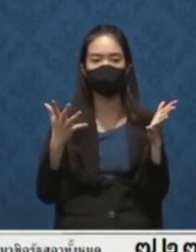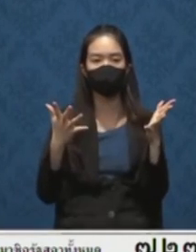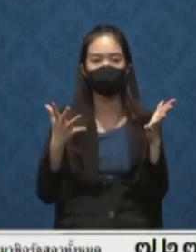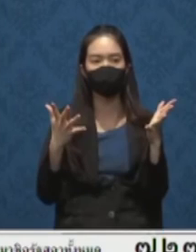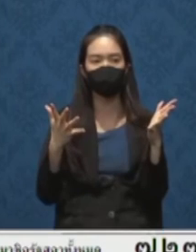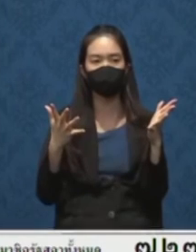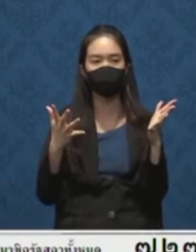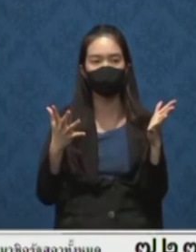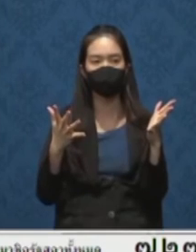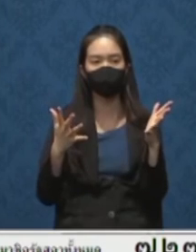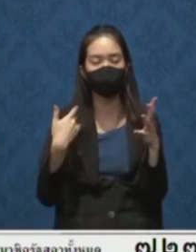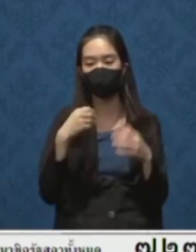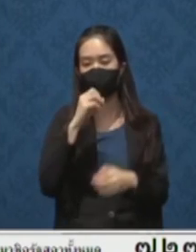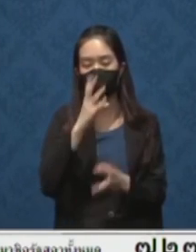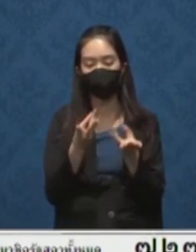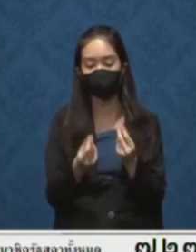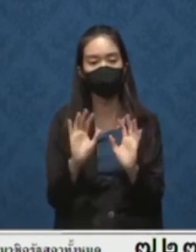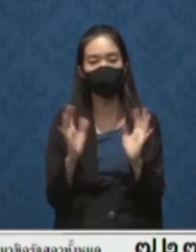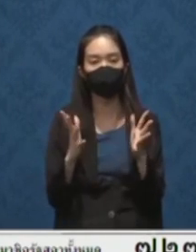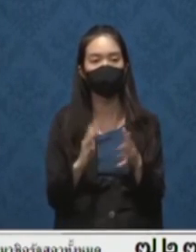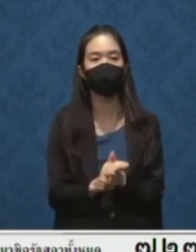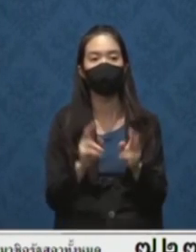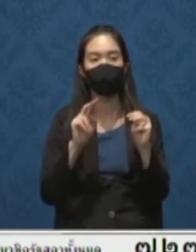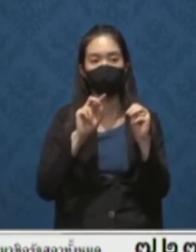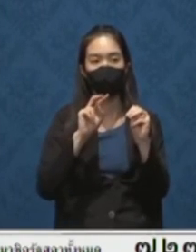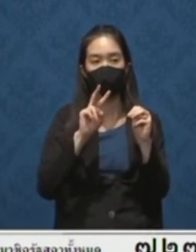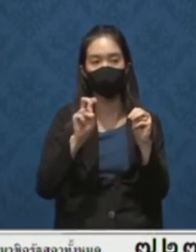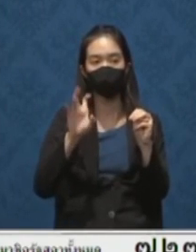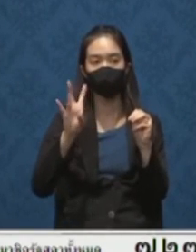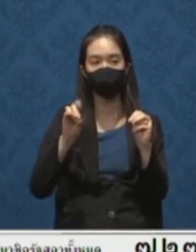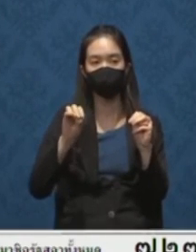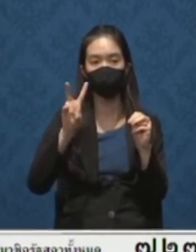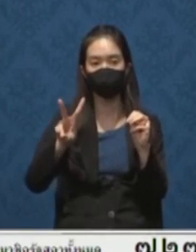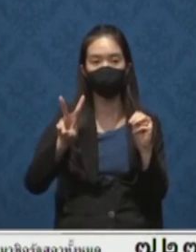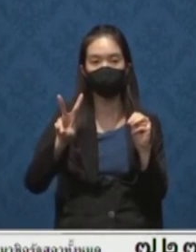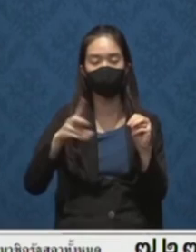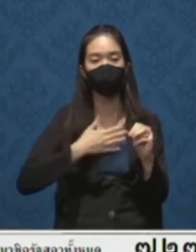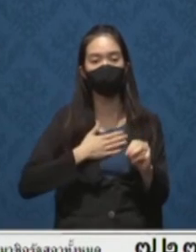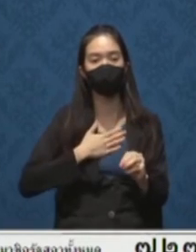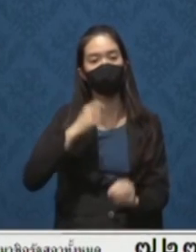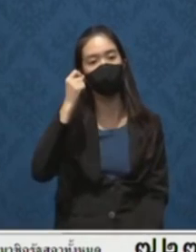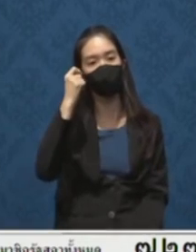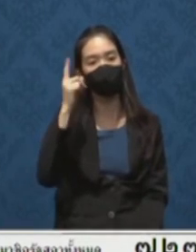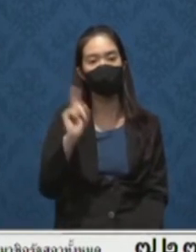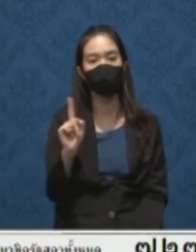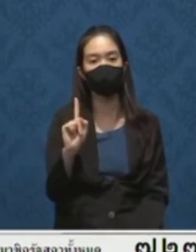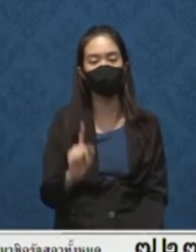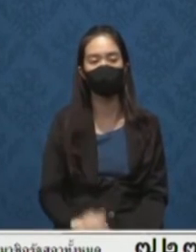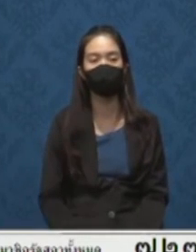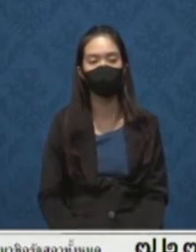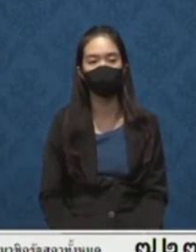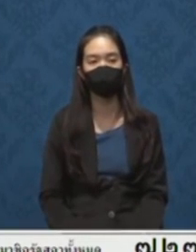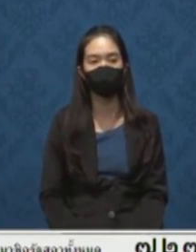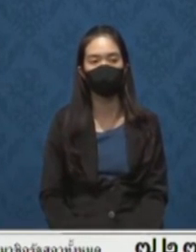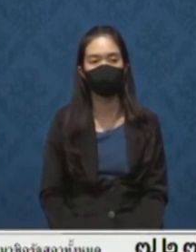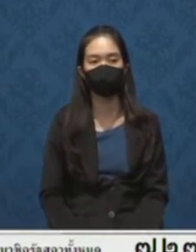าต ไม่ กลาว ใ ราย ลเอียดมาตรา 272แต ผม เค้ ใ ว่าก็ เป็น เพรา